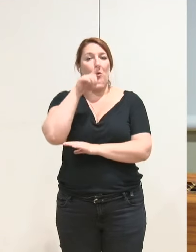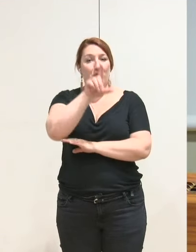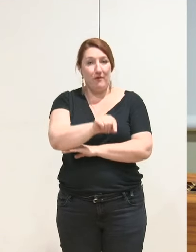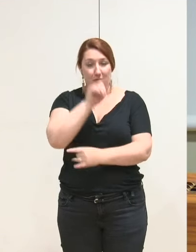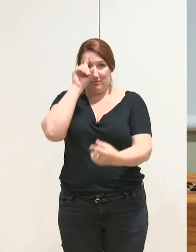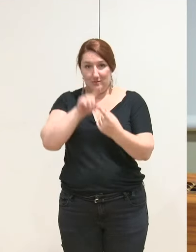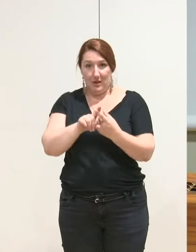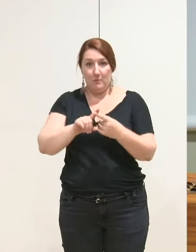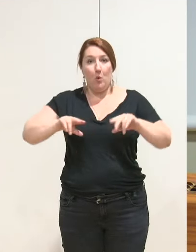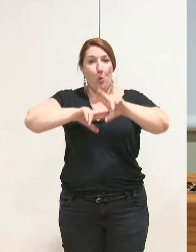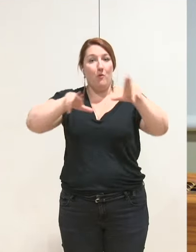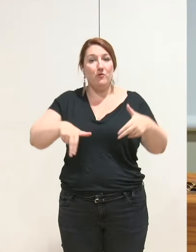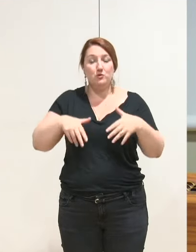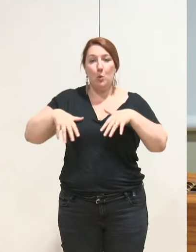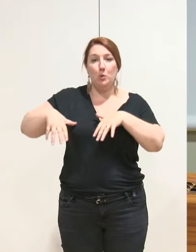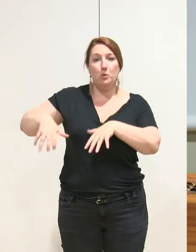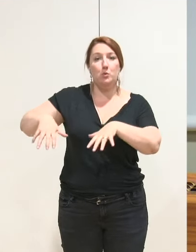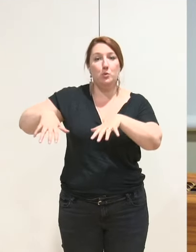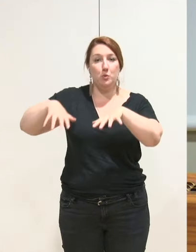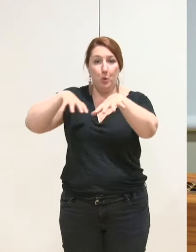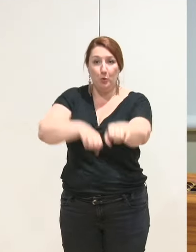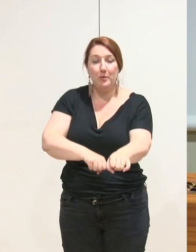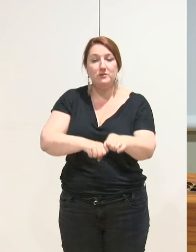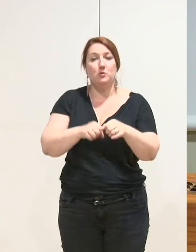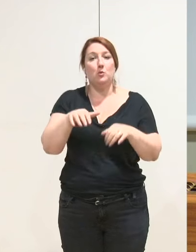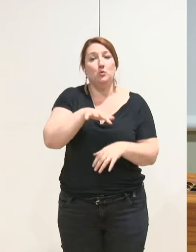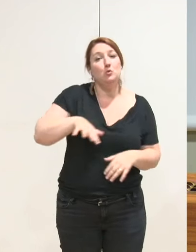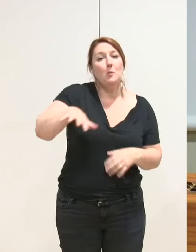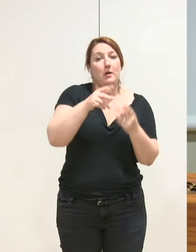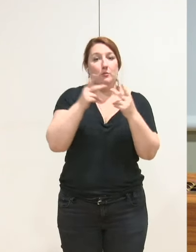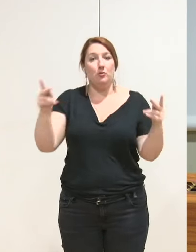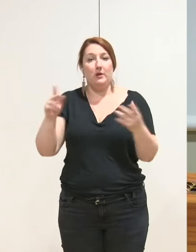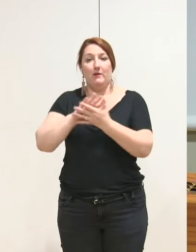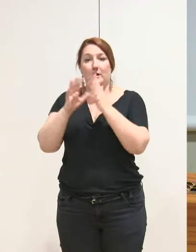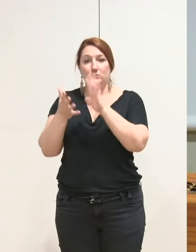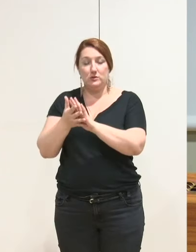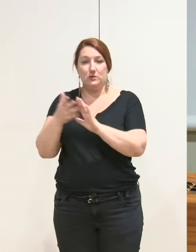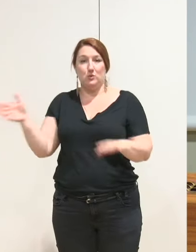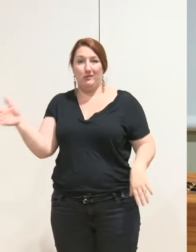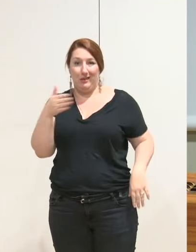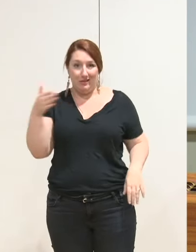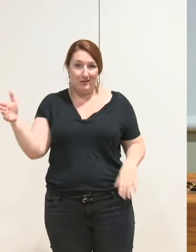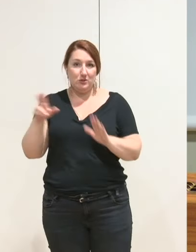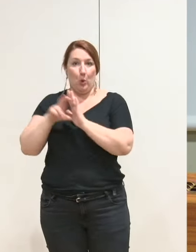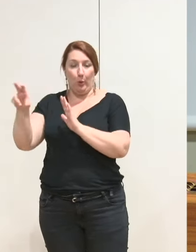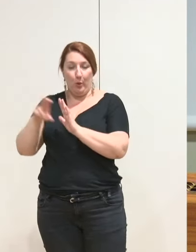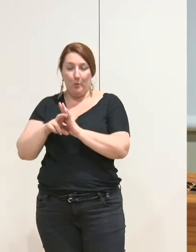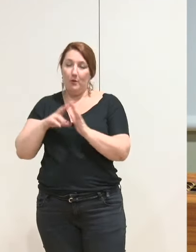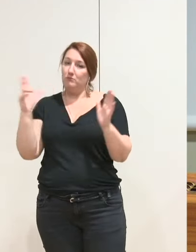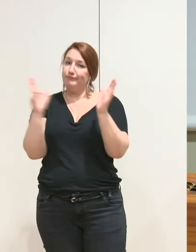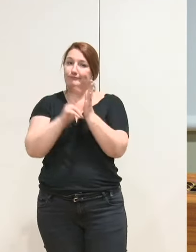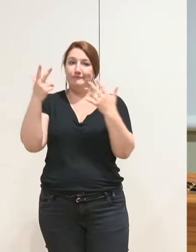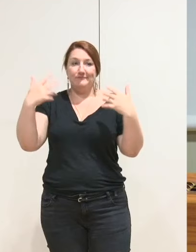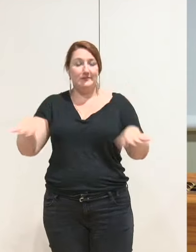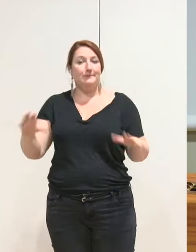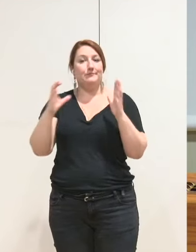portant sur la convention d'occupation du domaine public avec l'Association grenob TENNIS et donc adopté délibération 21